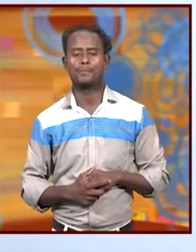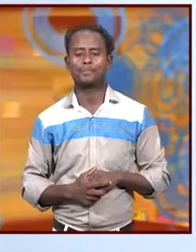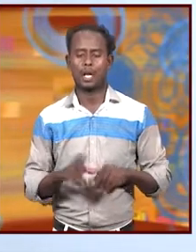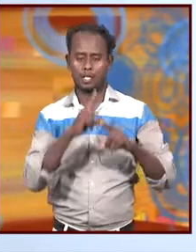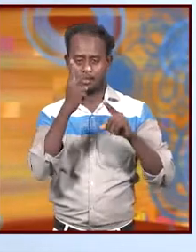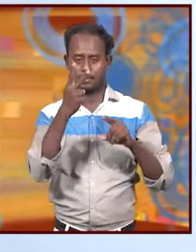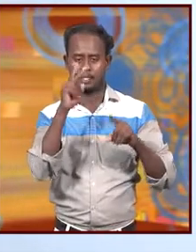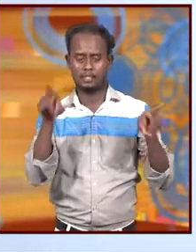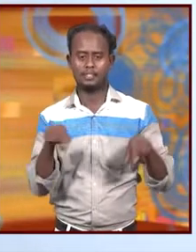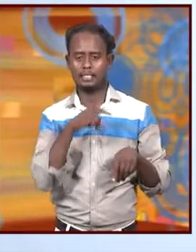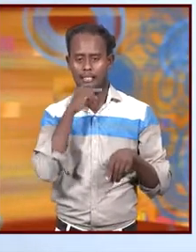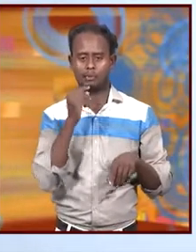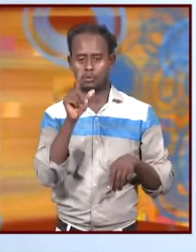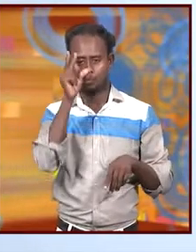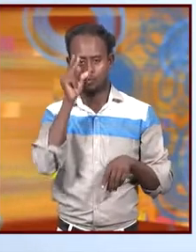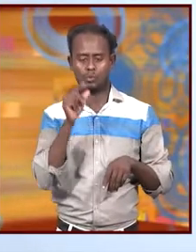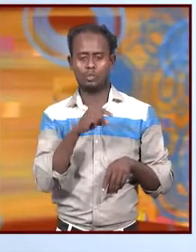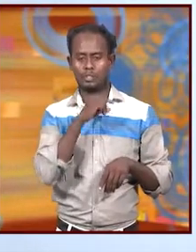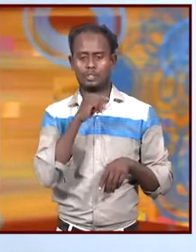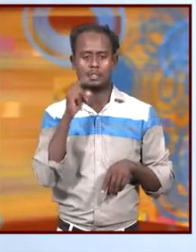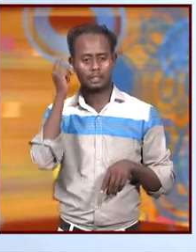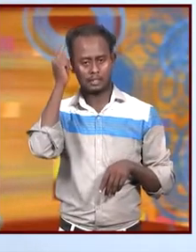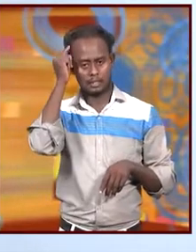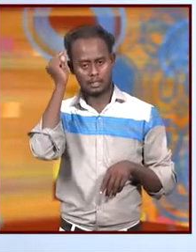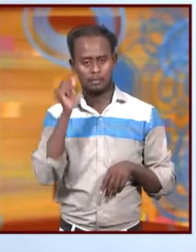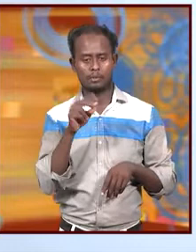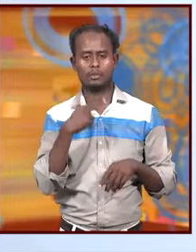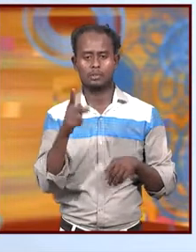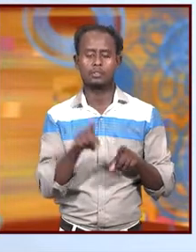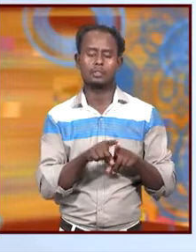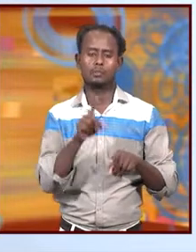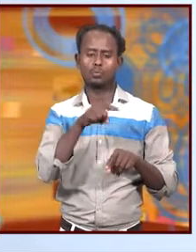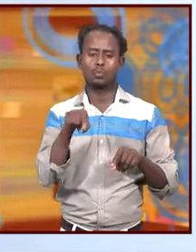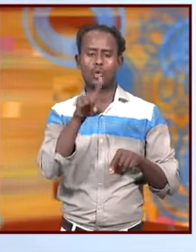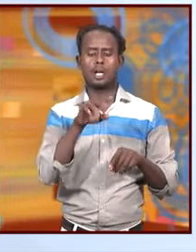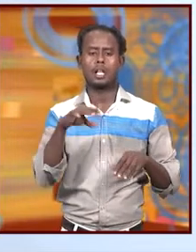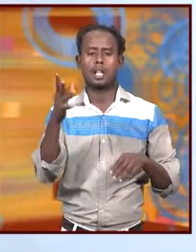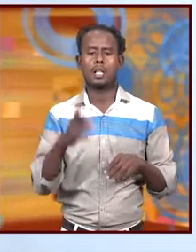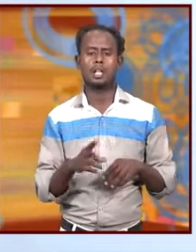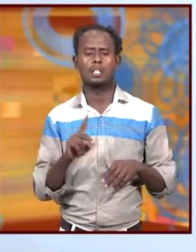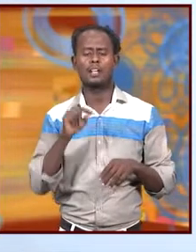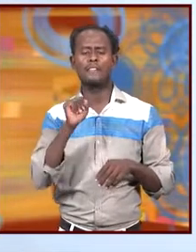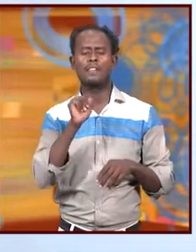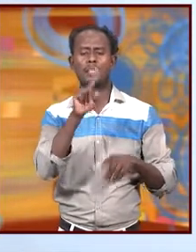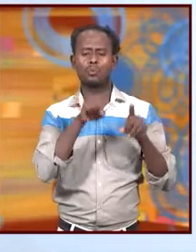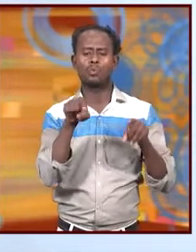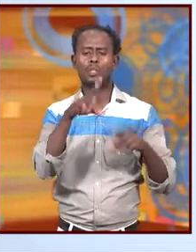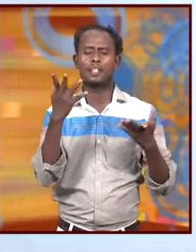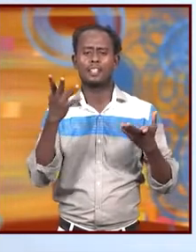அட்டையை பாருங்கள். இதிலே சில முக்கோணங்கள் கொடுக்கப்பட்டுள்ளது. என்ன வகை முக்கோணம்?